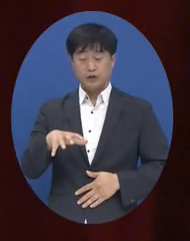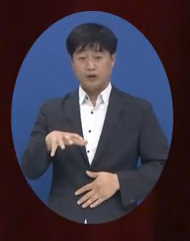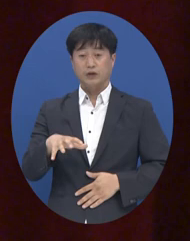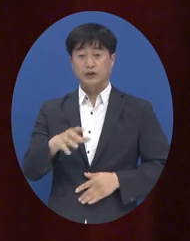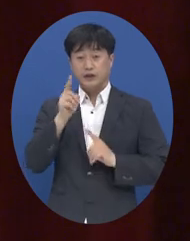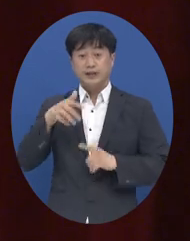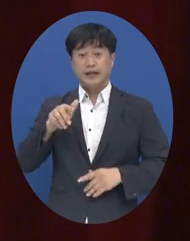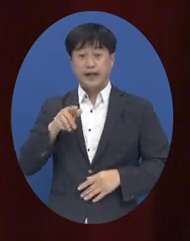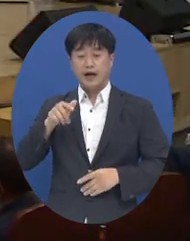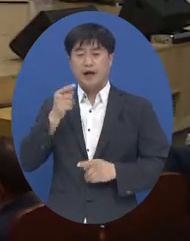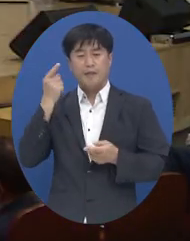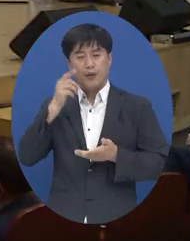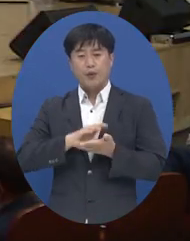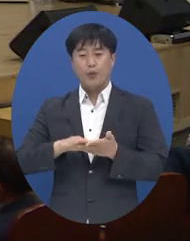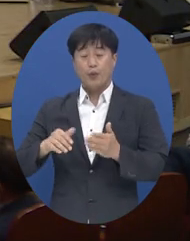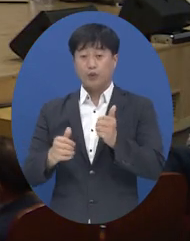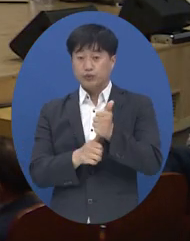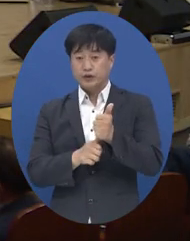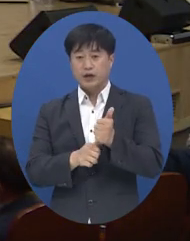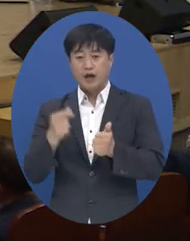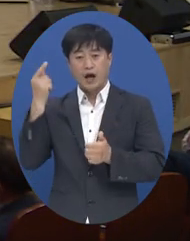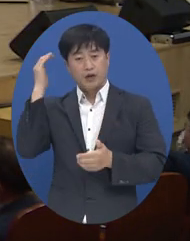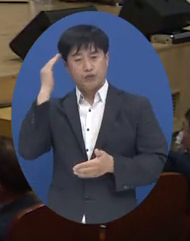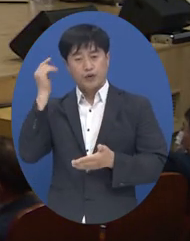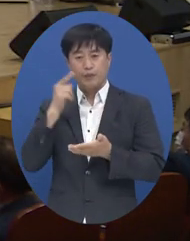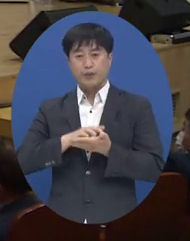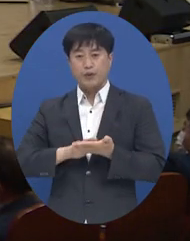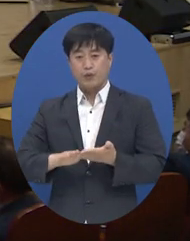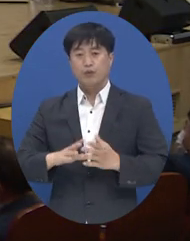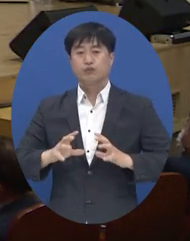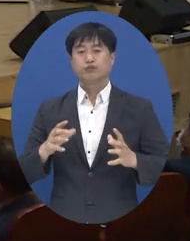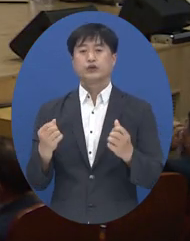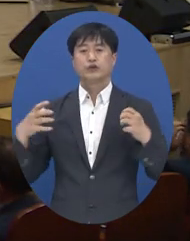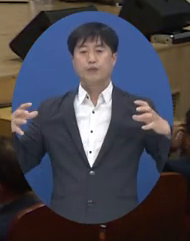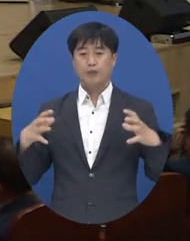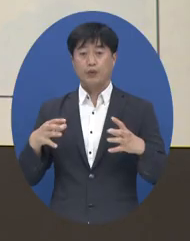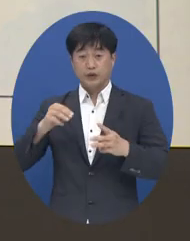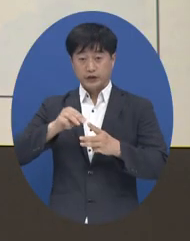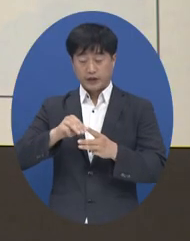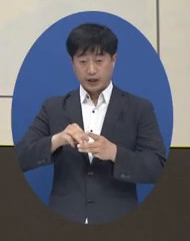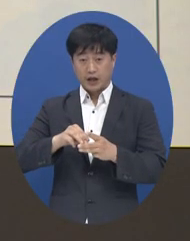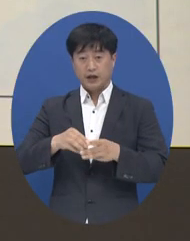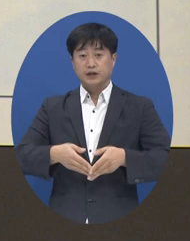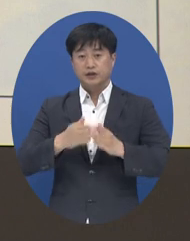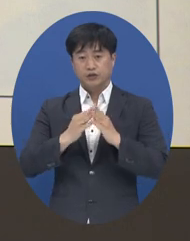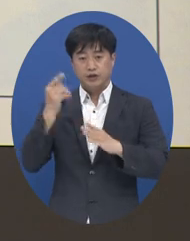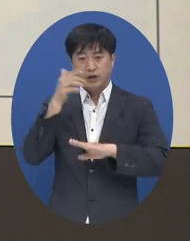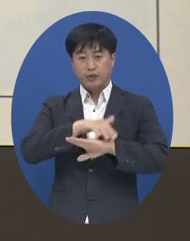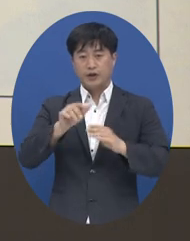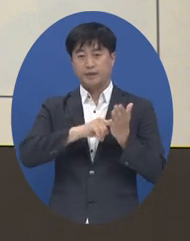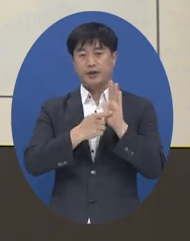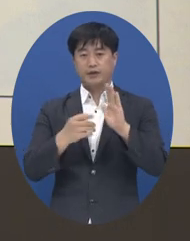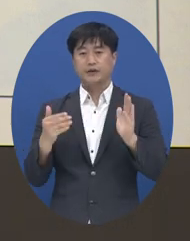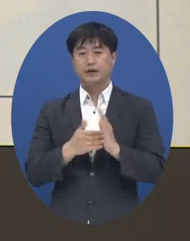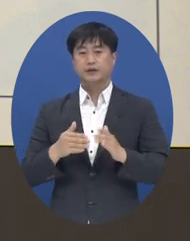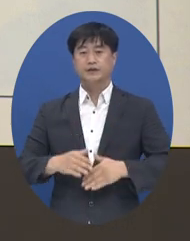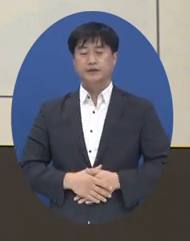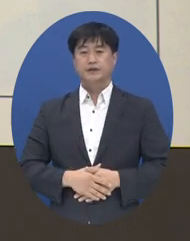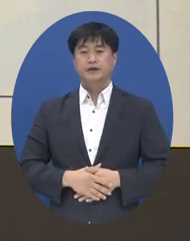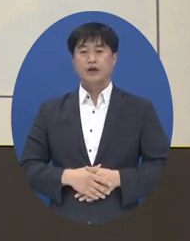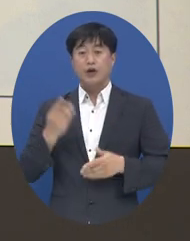경기도 평화부지사는 한반도 평화 국제협력 컨트롤타워인 경기국제평화센터 설립 계획을 밝혔습니다.